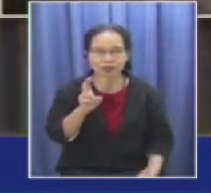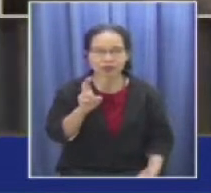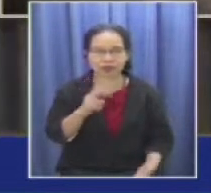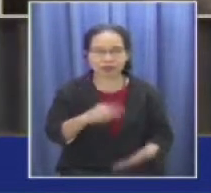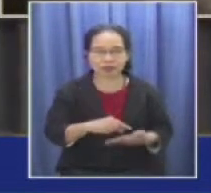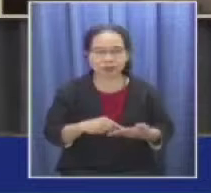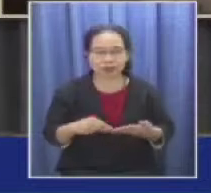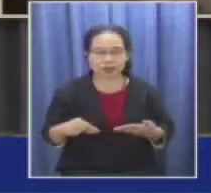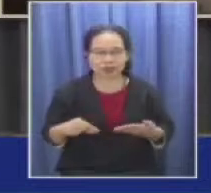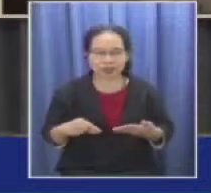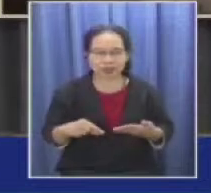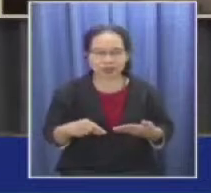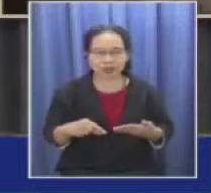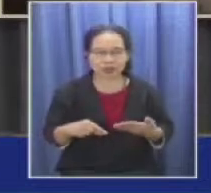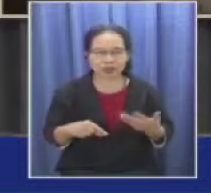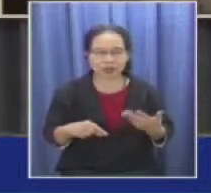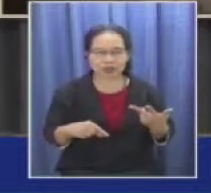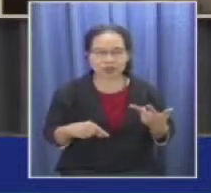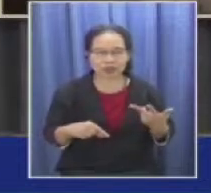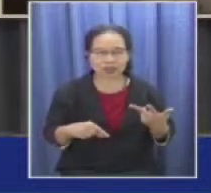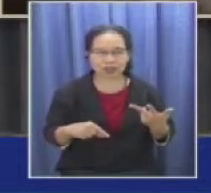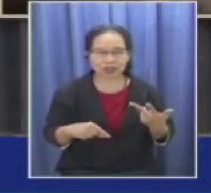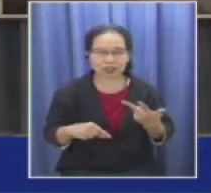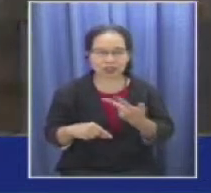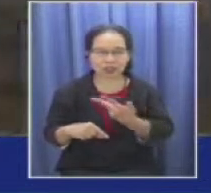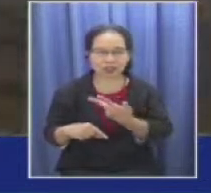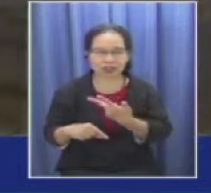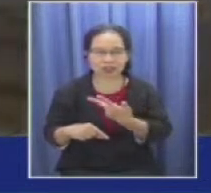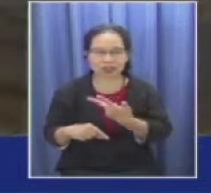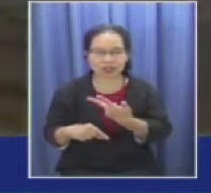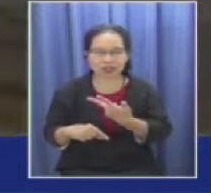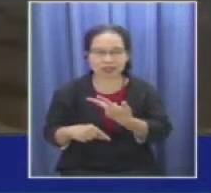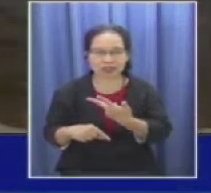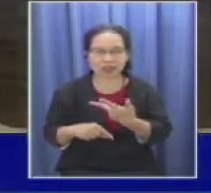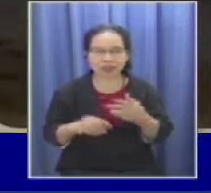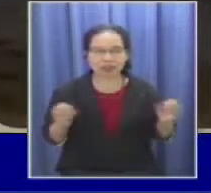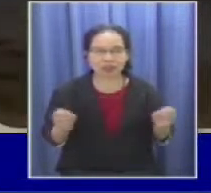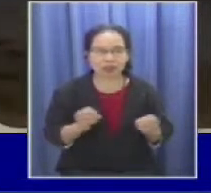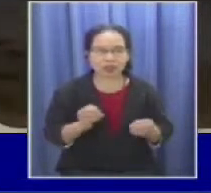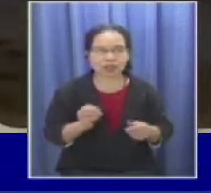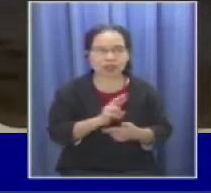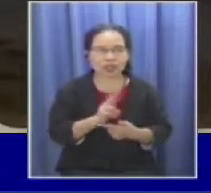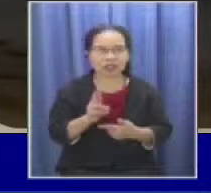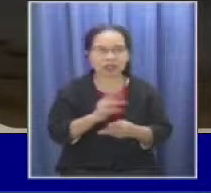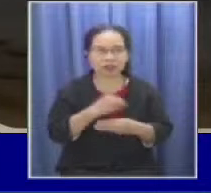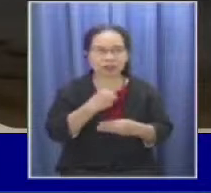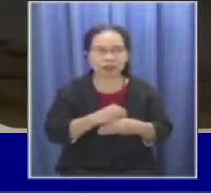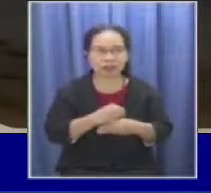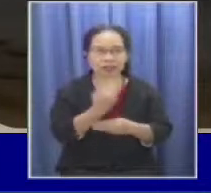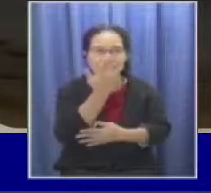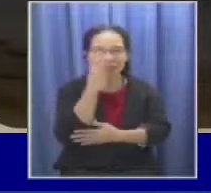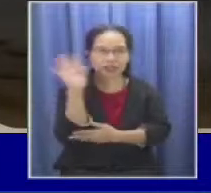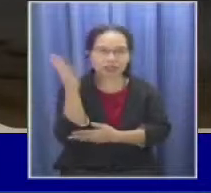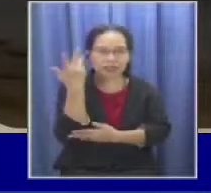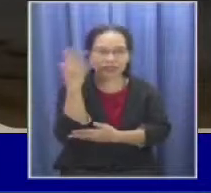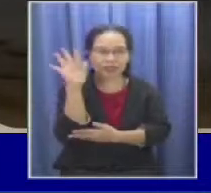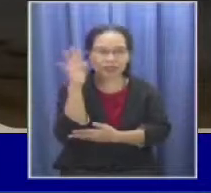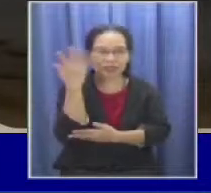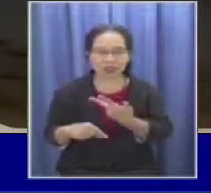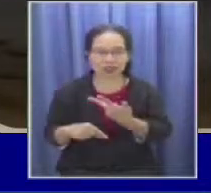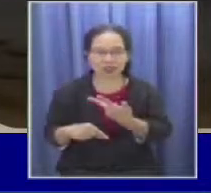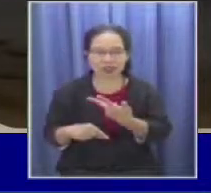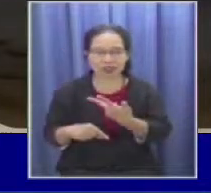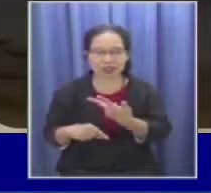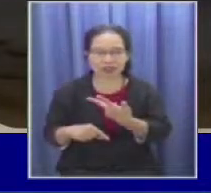tia ya tɛkyerɛ makura so ho bete oma yenken kan Matthew 12 verse